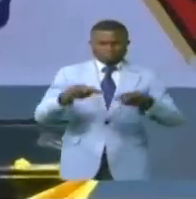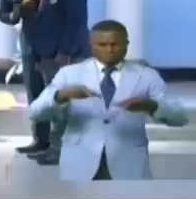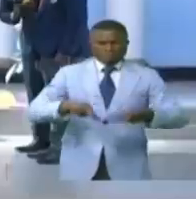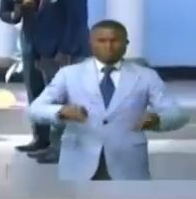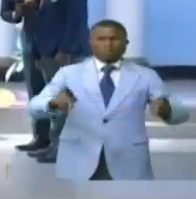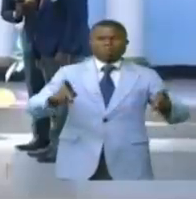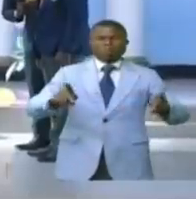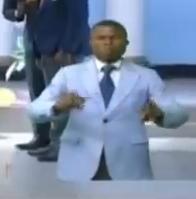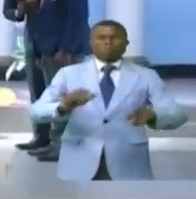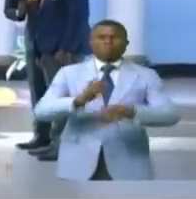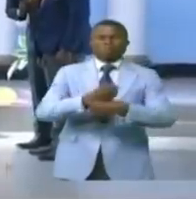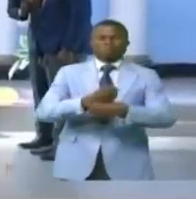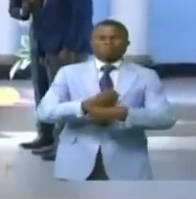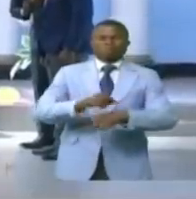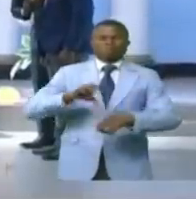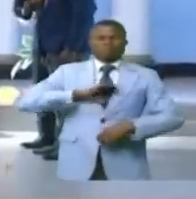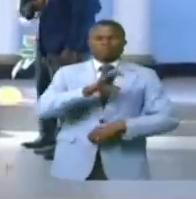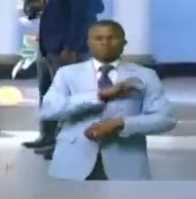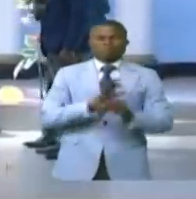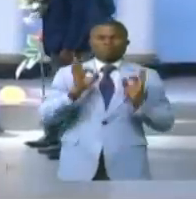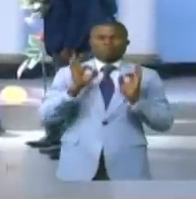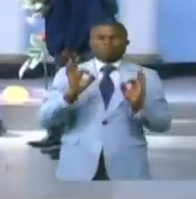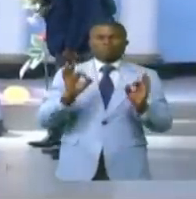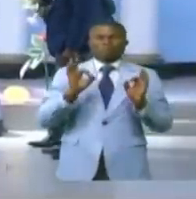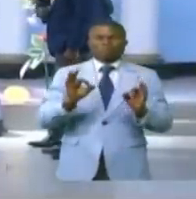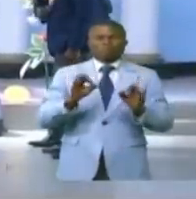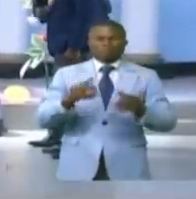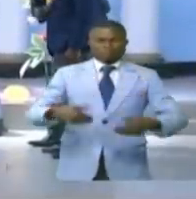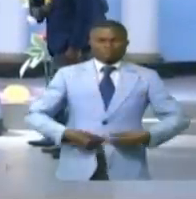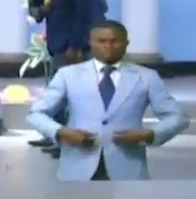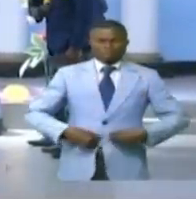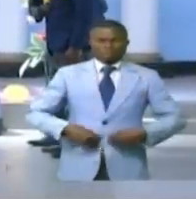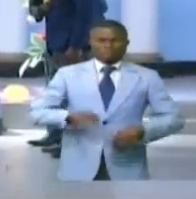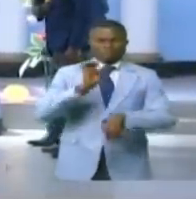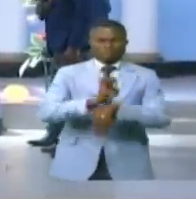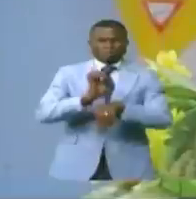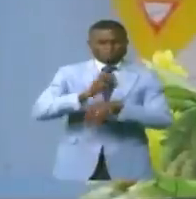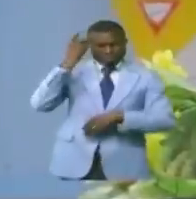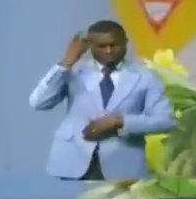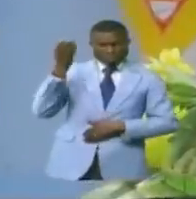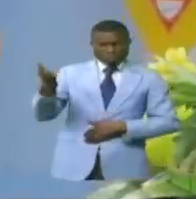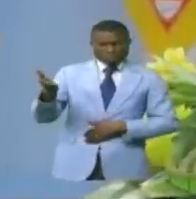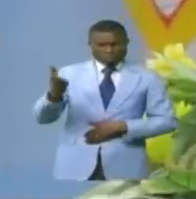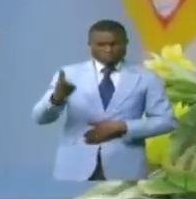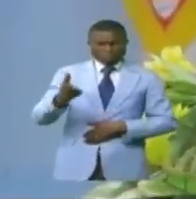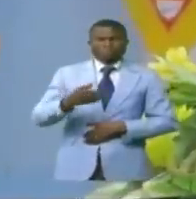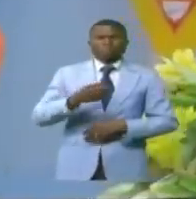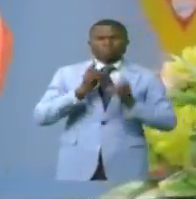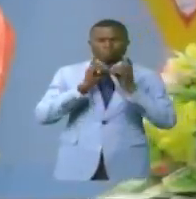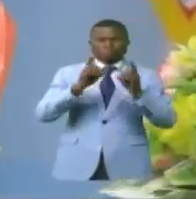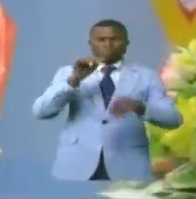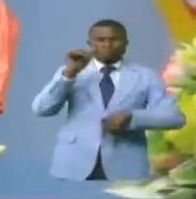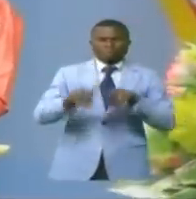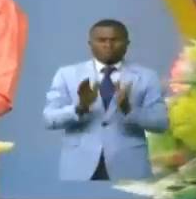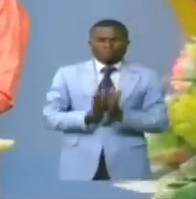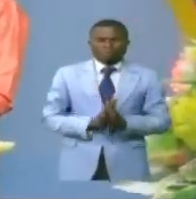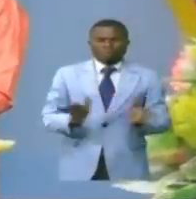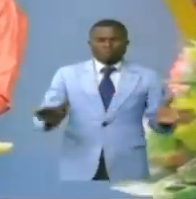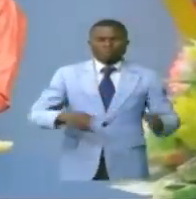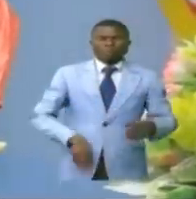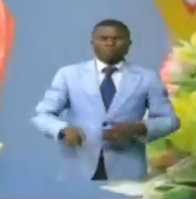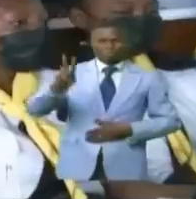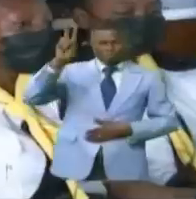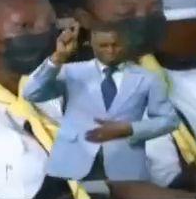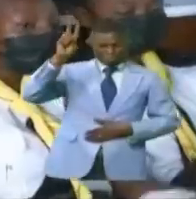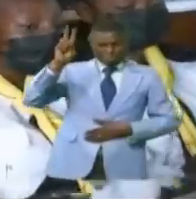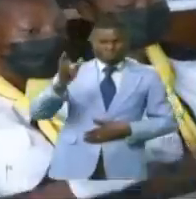à l'installation du nouveau comité dirigeant de la jeunesse de cette église de Kinshasa. Prenant la parole, le secrétaire général de l'IDPS